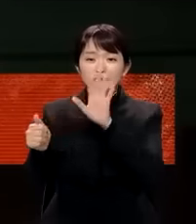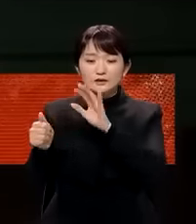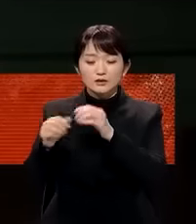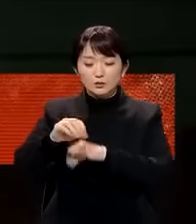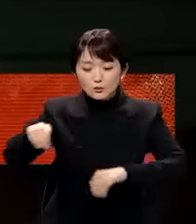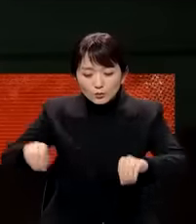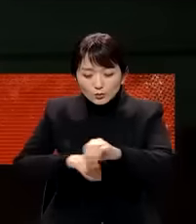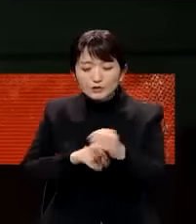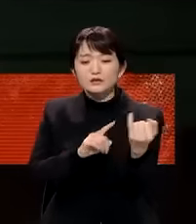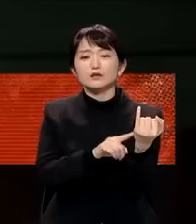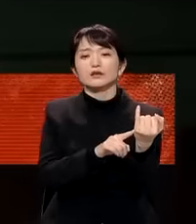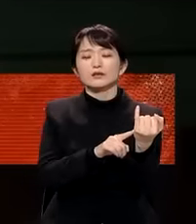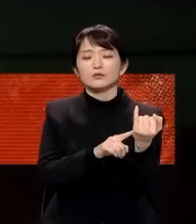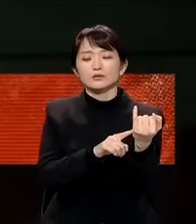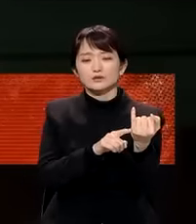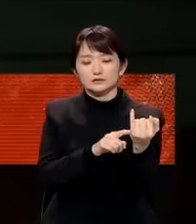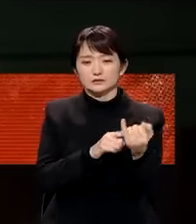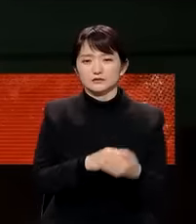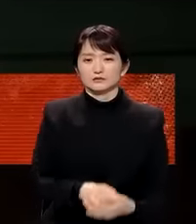어머니 피해자였다는